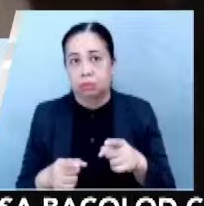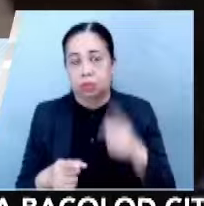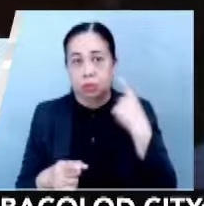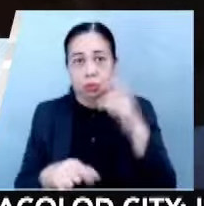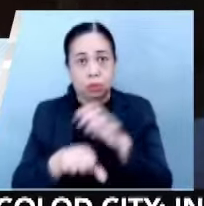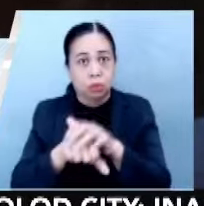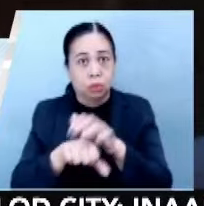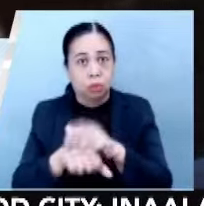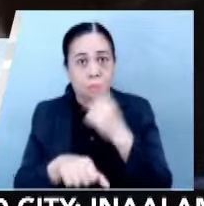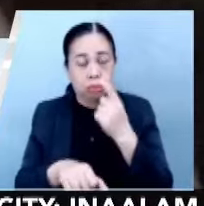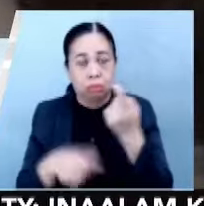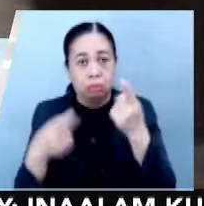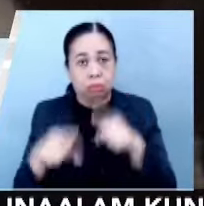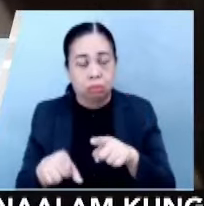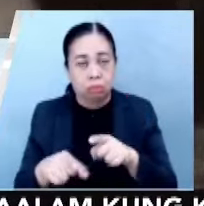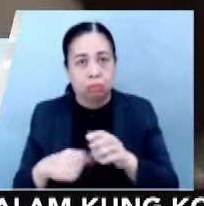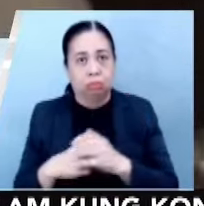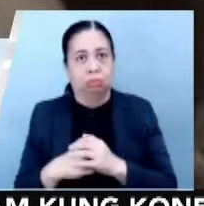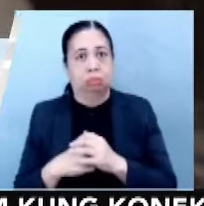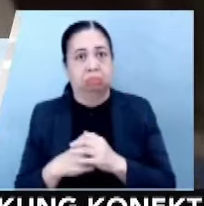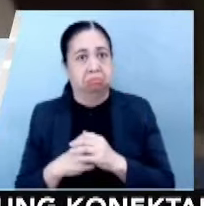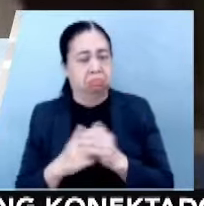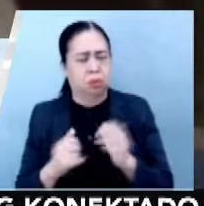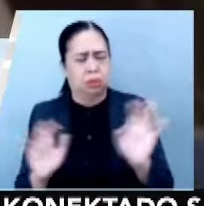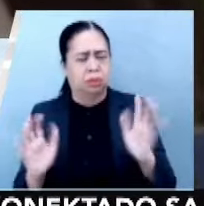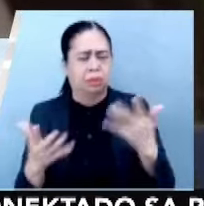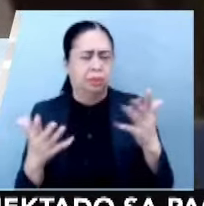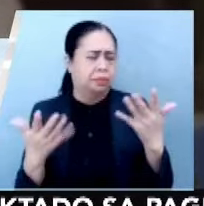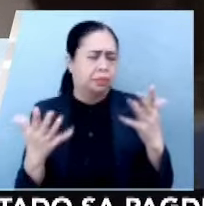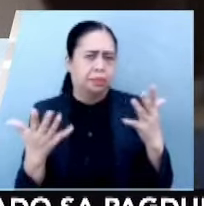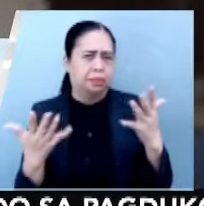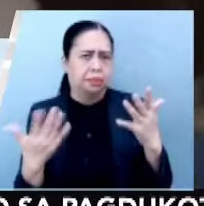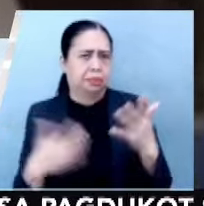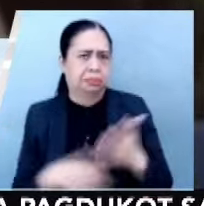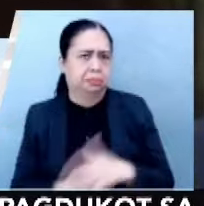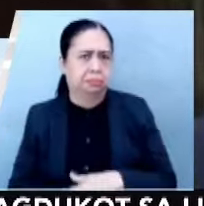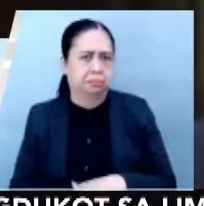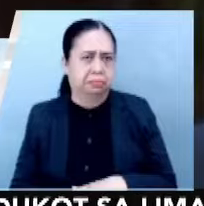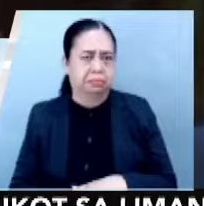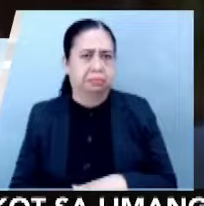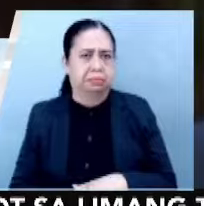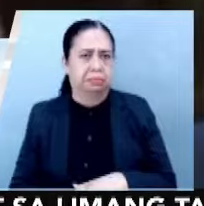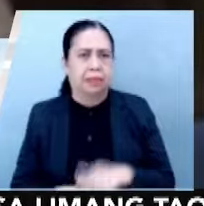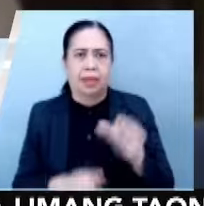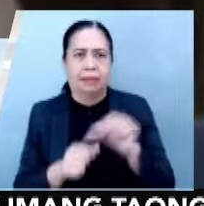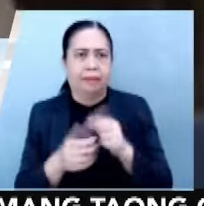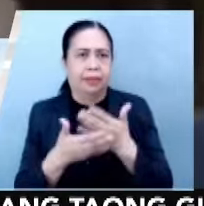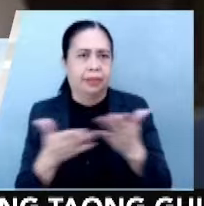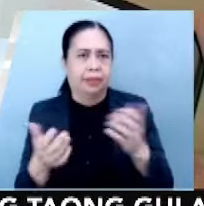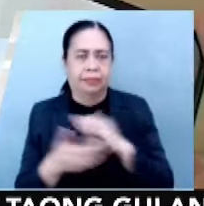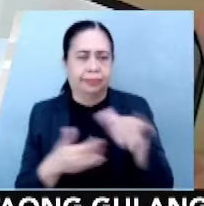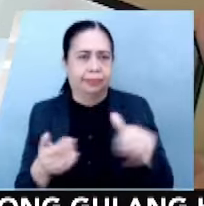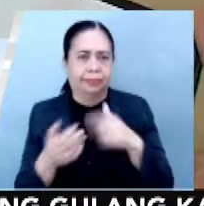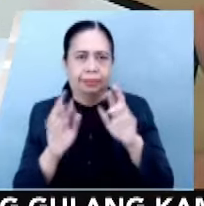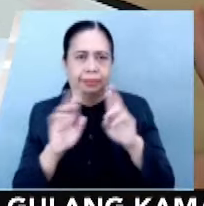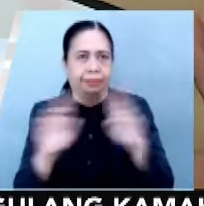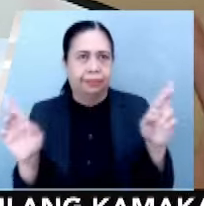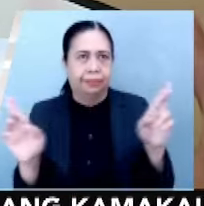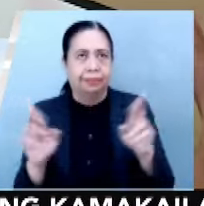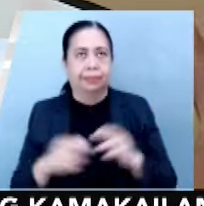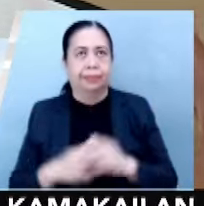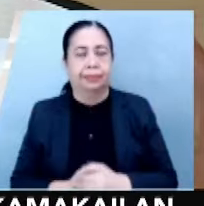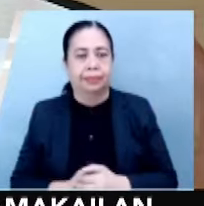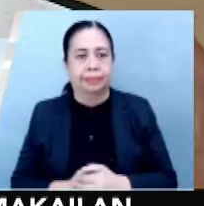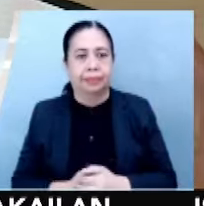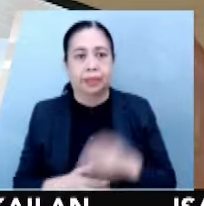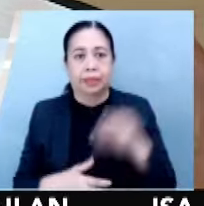President Donald Trump? Mag-iigting pa ba tayo? De, wala. Addition. Everything all set, all ready. We're almost at the final